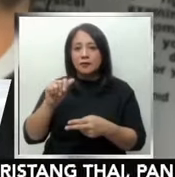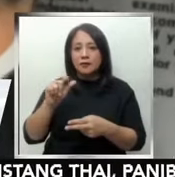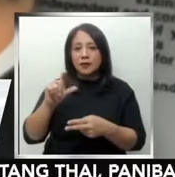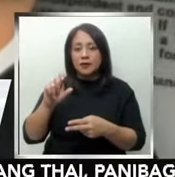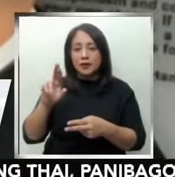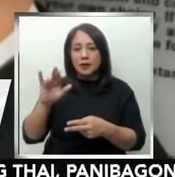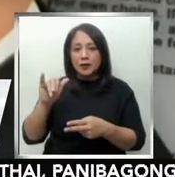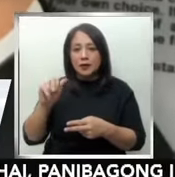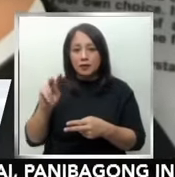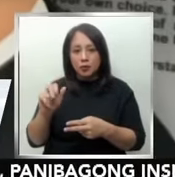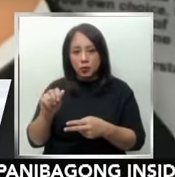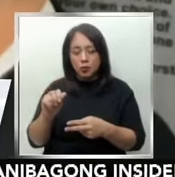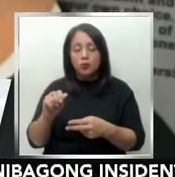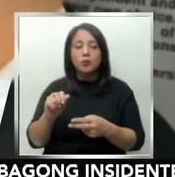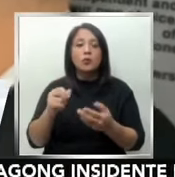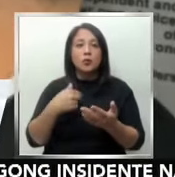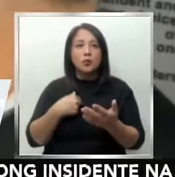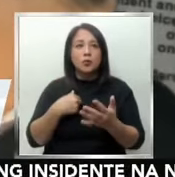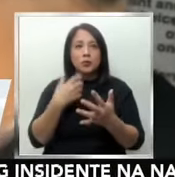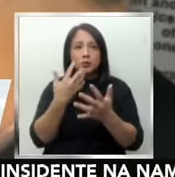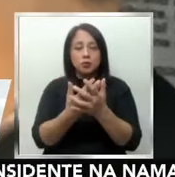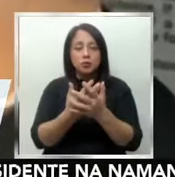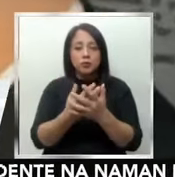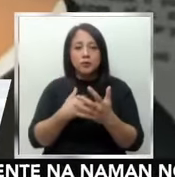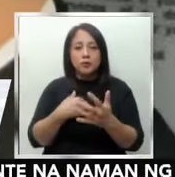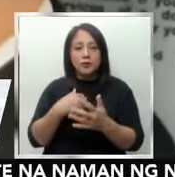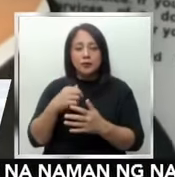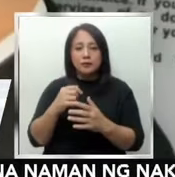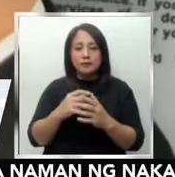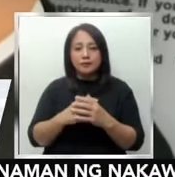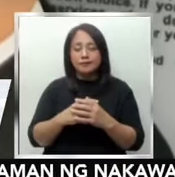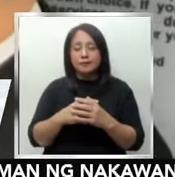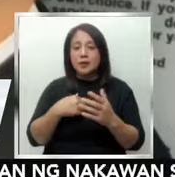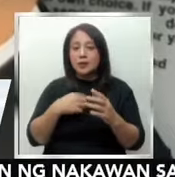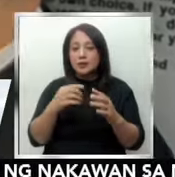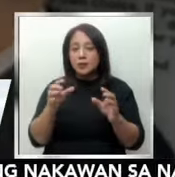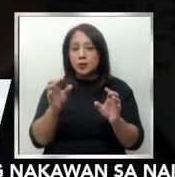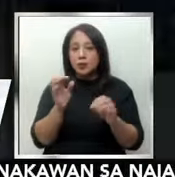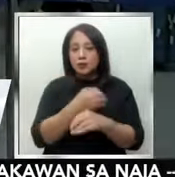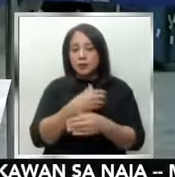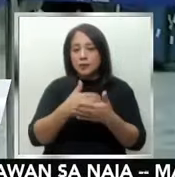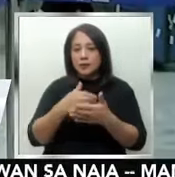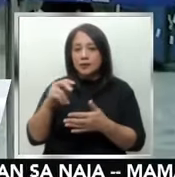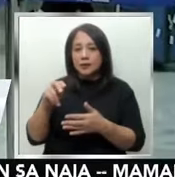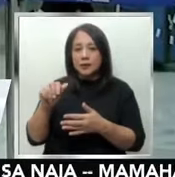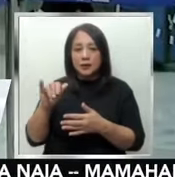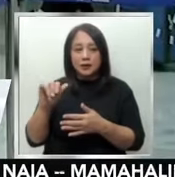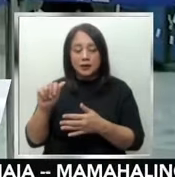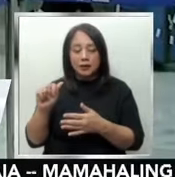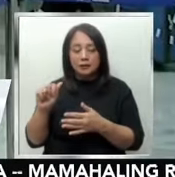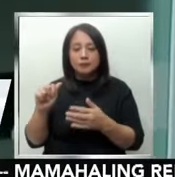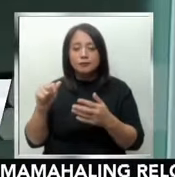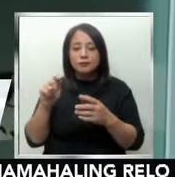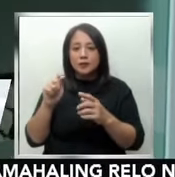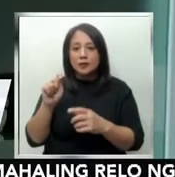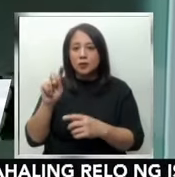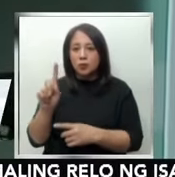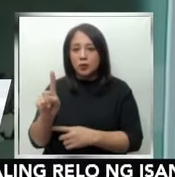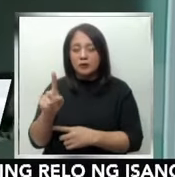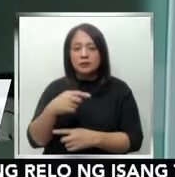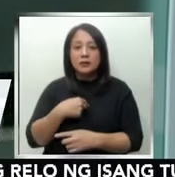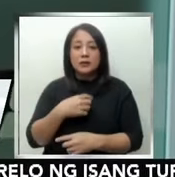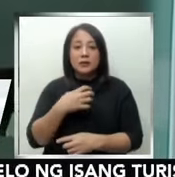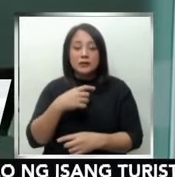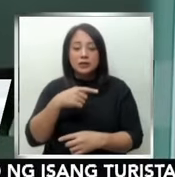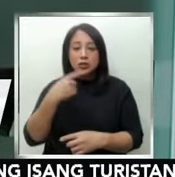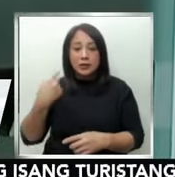JR habang nakakulong sa tanggapan ng aviation Security Group malapit sa naa Terminal 1 ito kasunod ng reklamo ng isang Chinese tourist